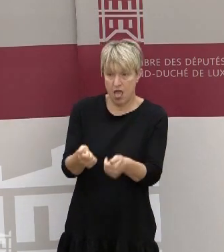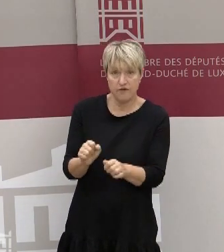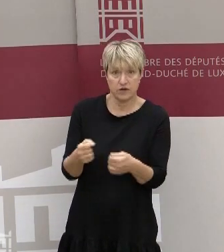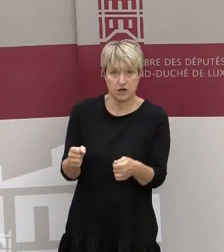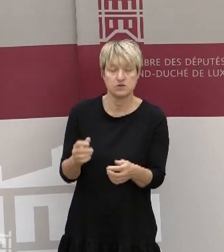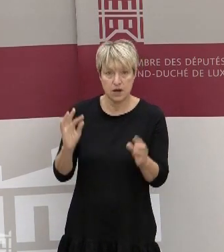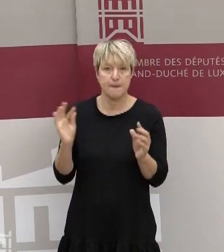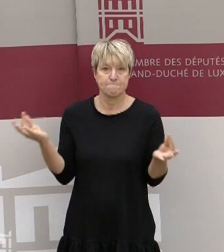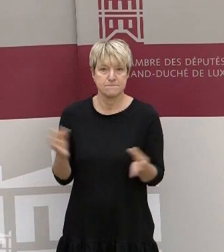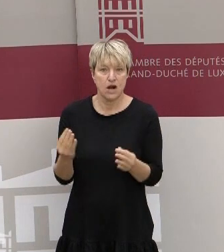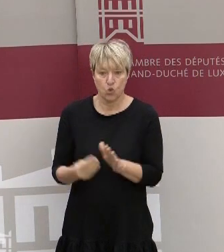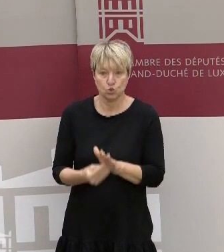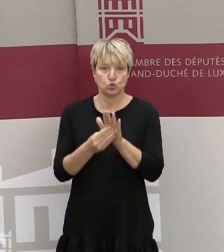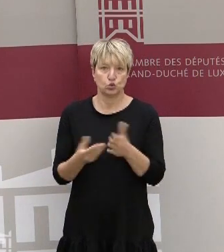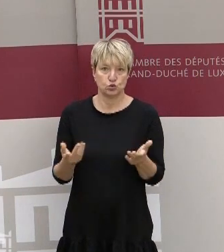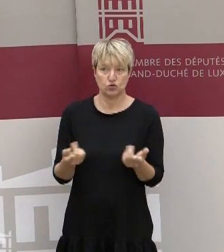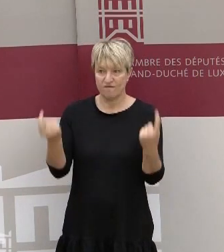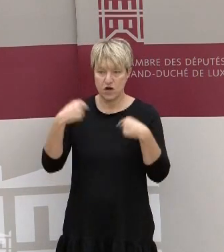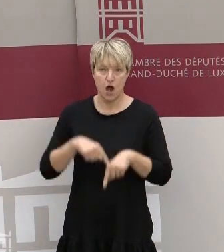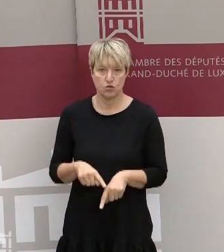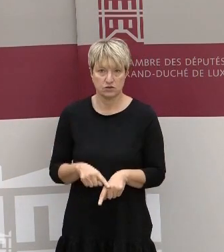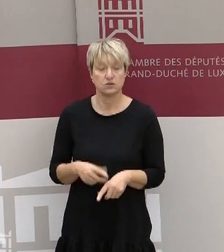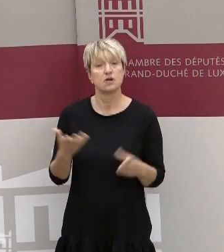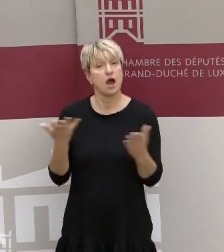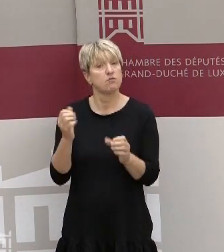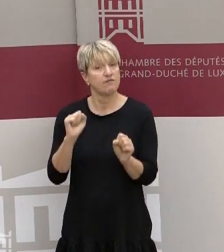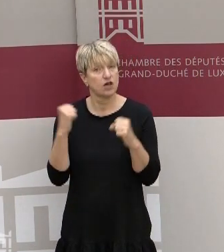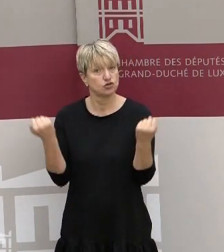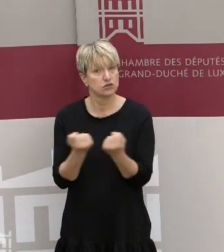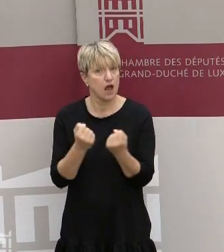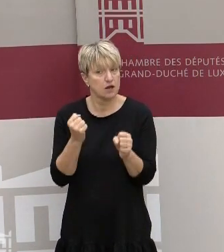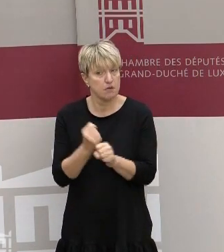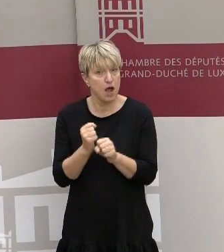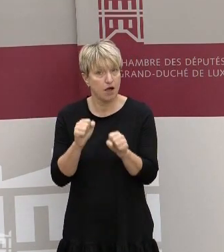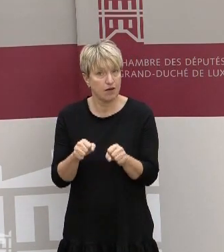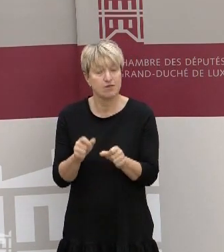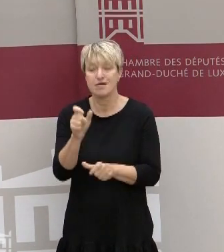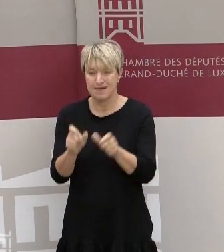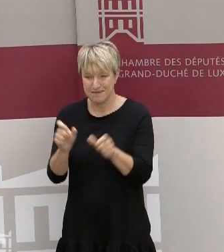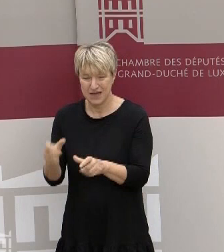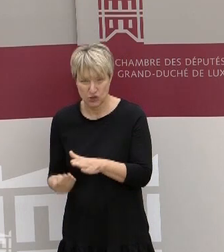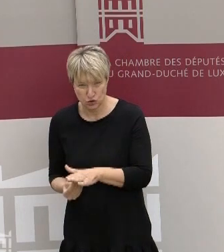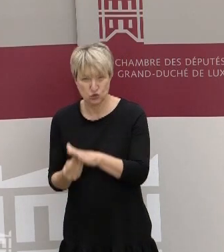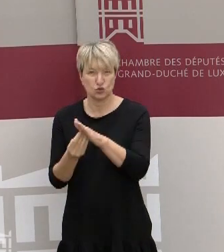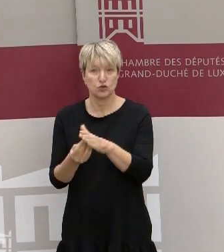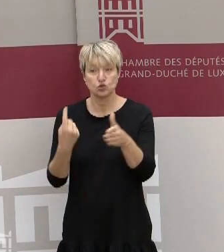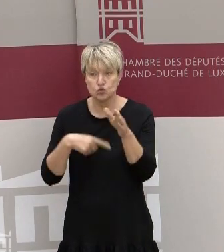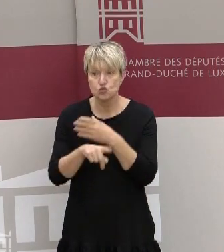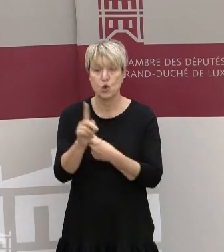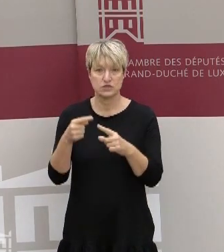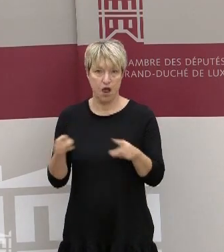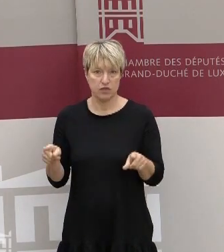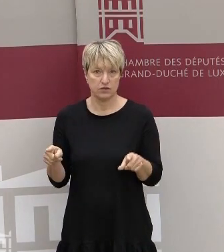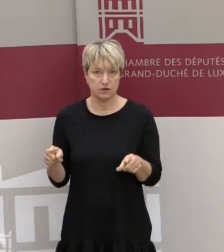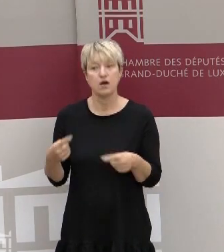kann, als dass die Leute, die das heute schon machen, hier abends können weiterfeiern. Dafür richten wir heute eine Motion an,